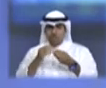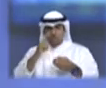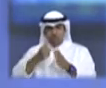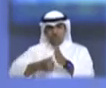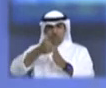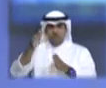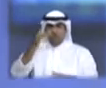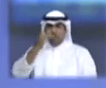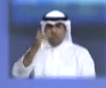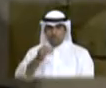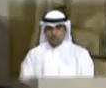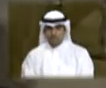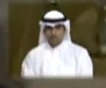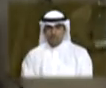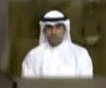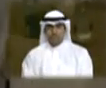الشباب.